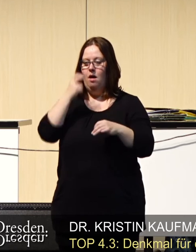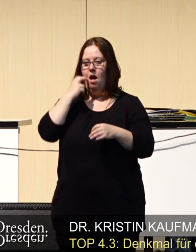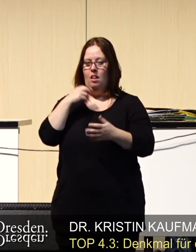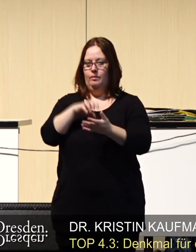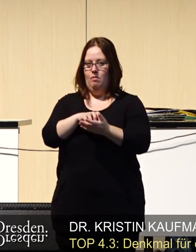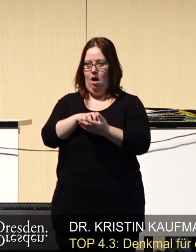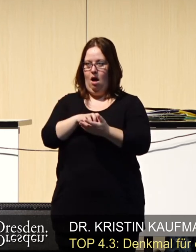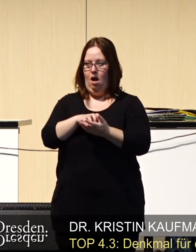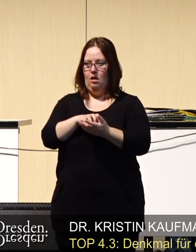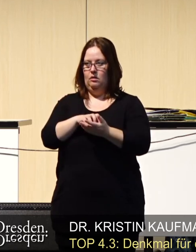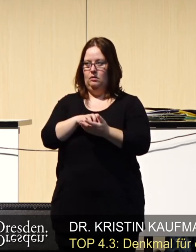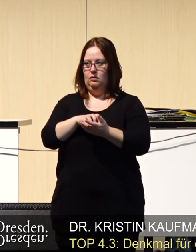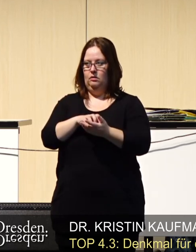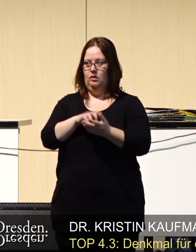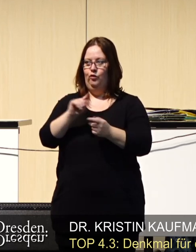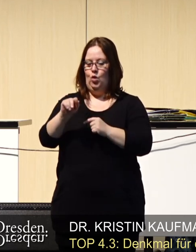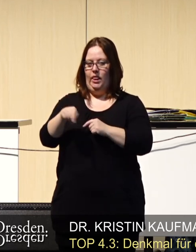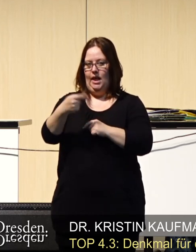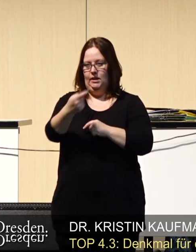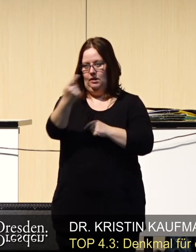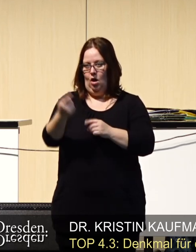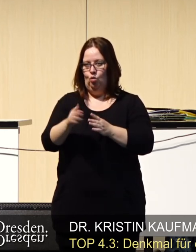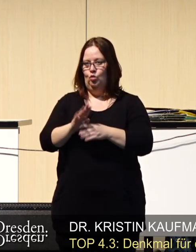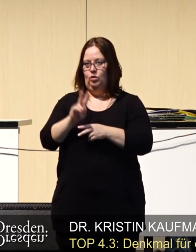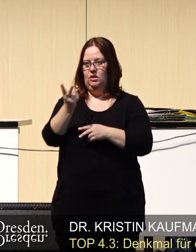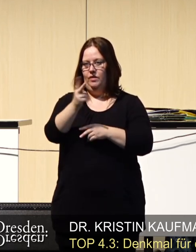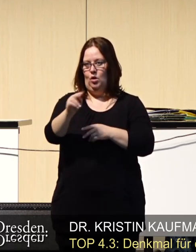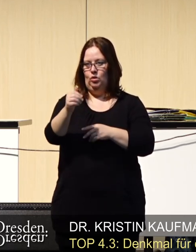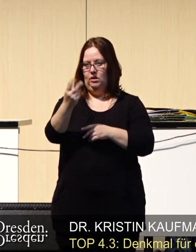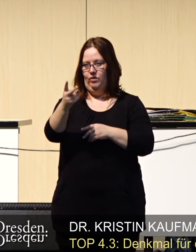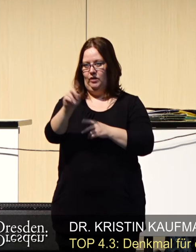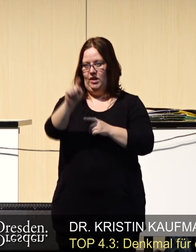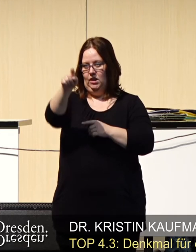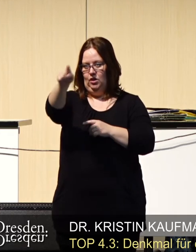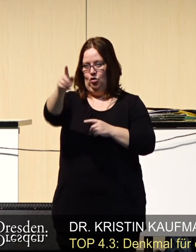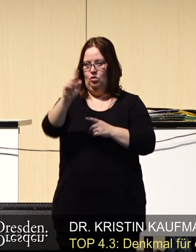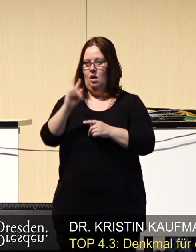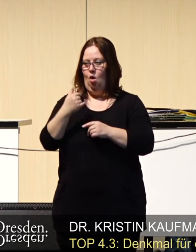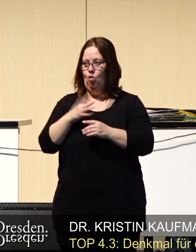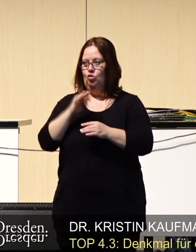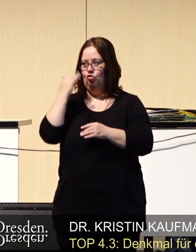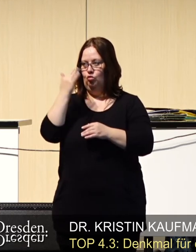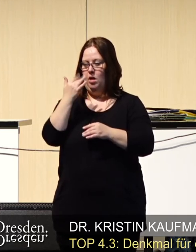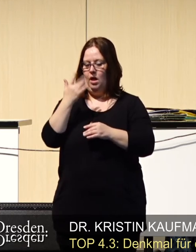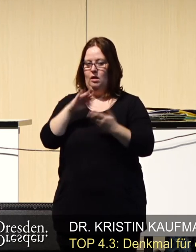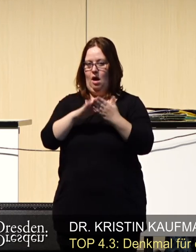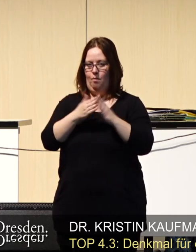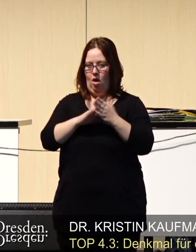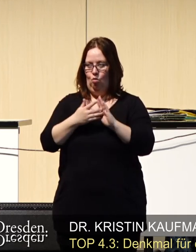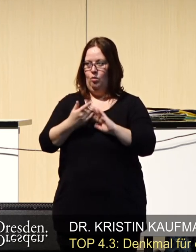Altmarkt, die für nächstes und übernächstes Jahr geplant sind, wird auch eine gezielte Abstimmung